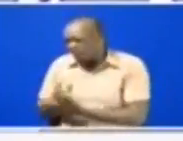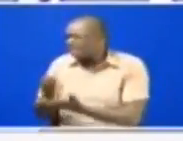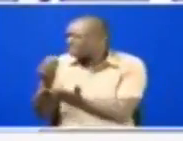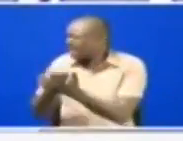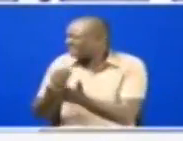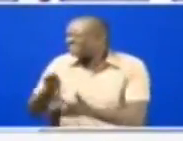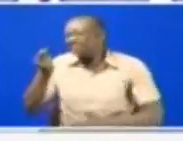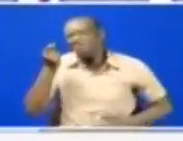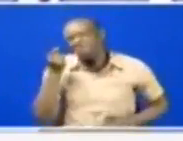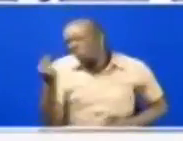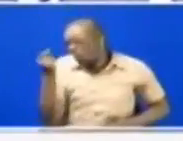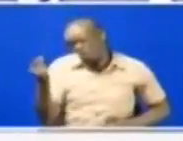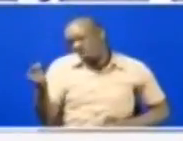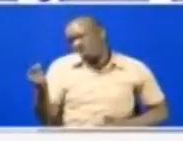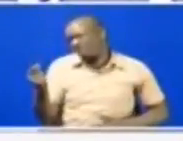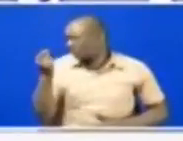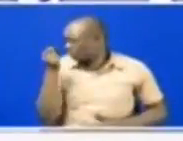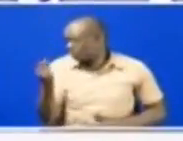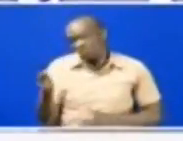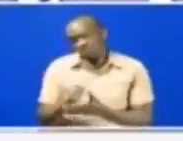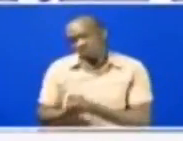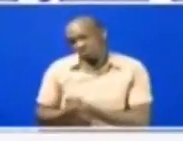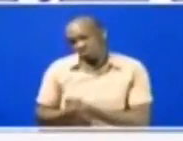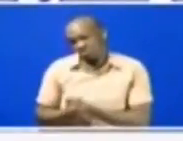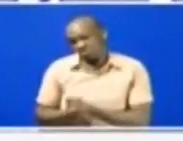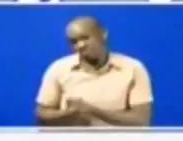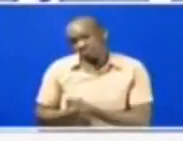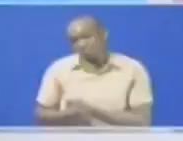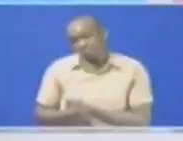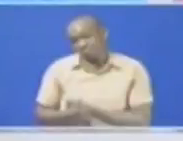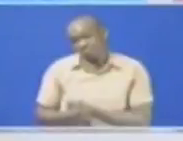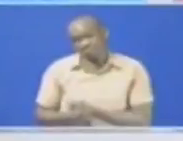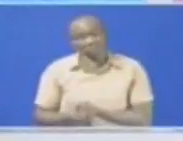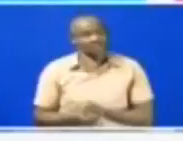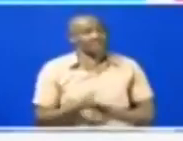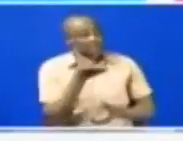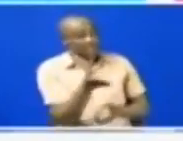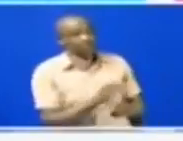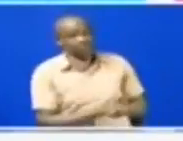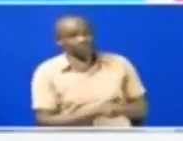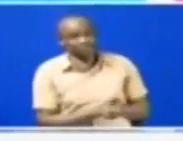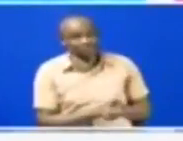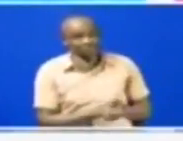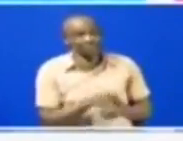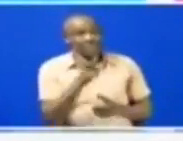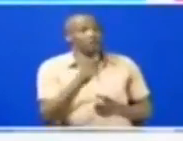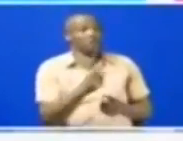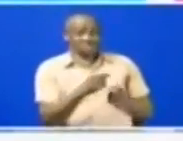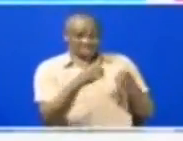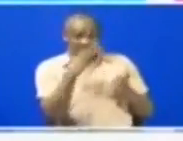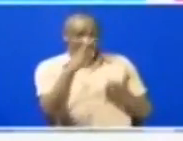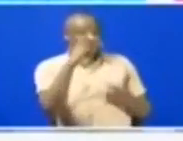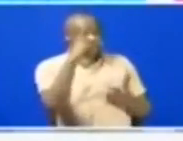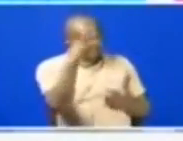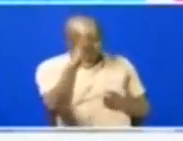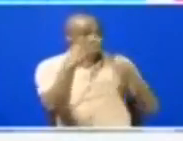iko duni sana, ilikuwa ni kidogo ni kidogo. Ndiyo. Na utendakazi wa Nick Mwendwa ama FKF